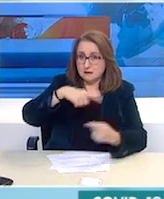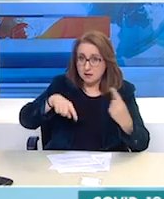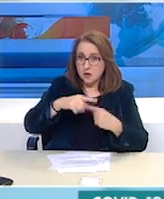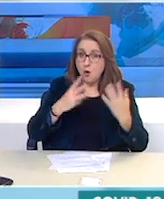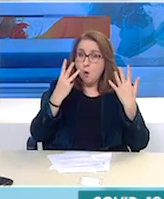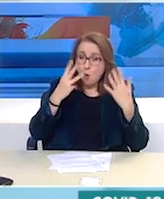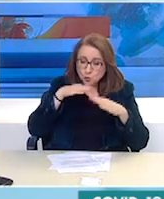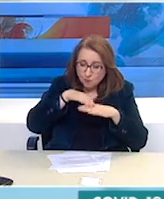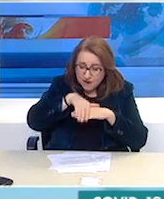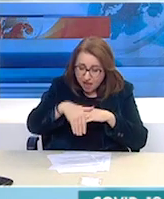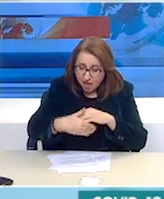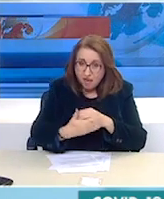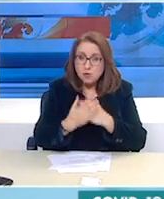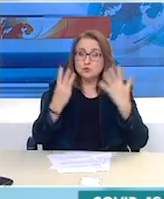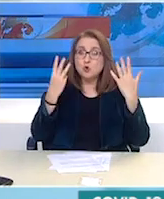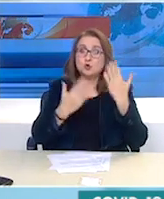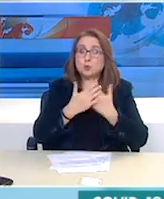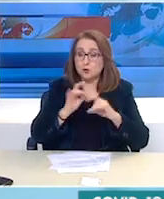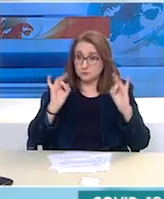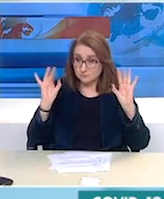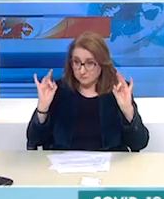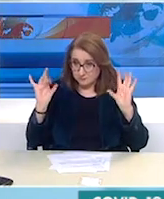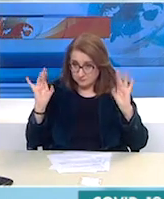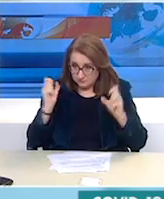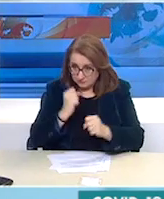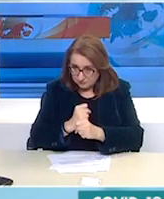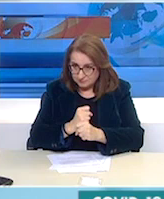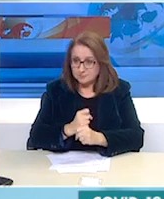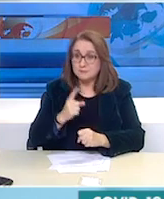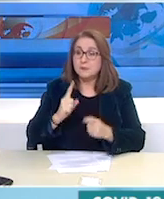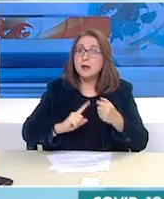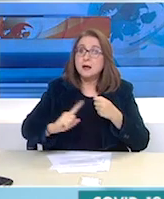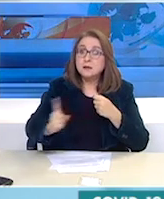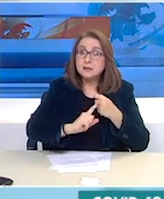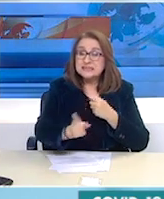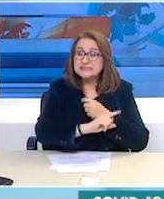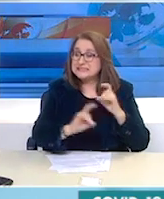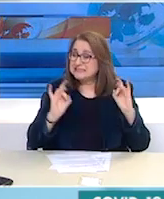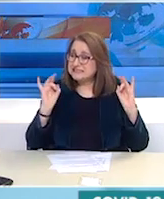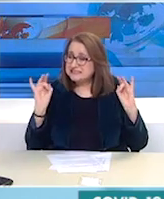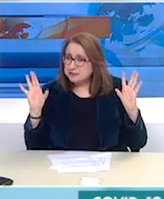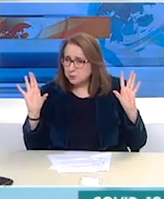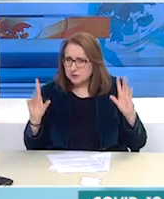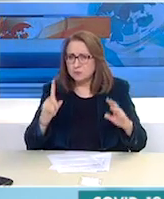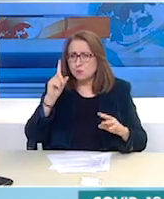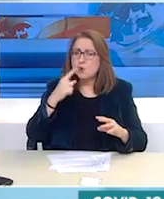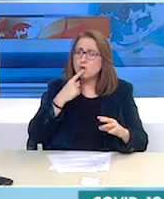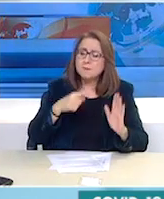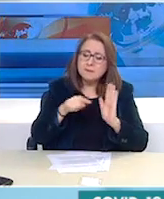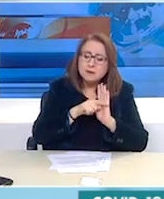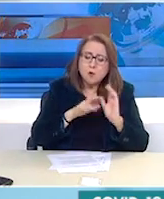επομένης, αναστολή της δυνατότητας κατ' εξαίρεση μετακίνησης των περιπτώσεων Β4, Β5, Β6 με τις εξαιρέσεις που ήδη